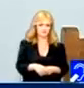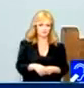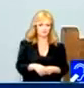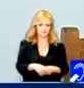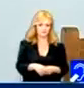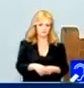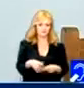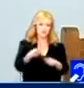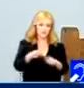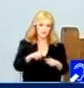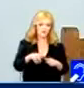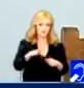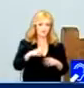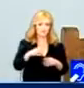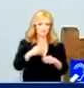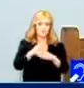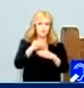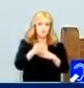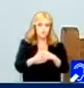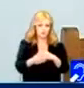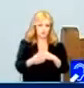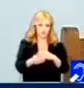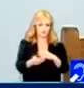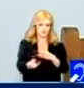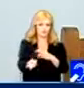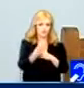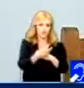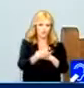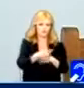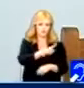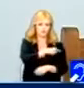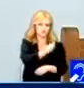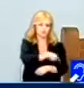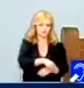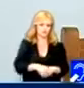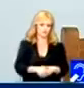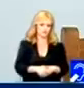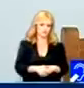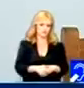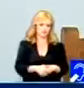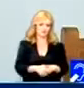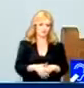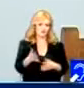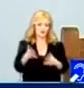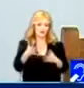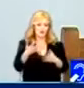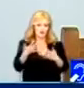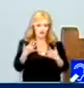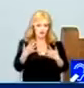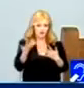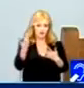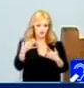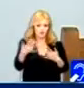respectivă. De aceea uneori, da, ei se adresează deja la o etapă mai tardivă, când deja clar că problemele care deja